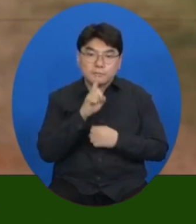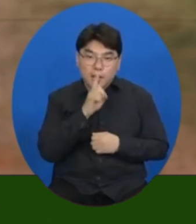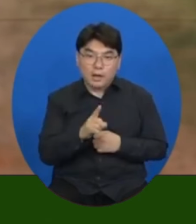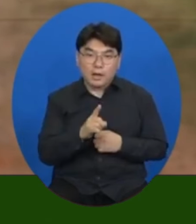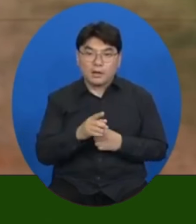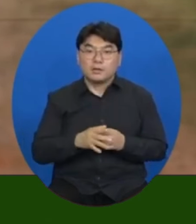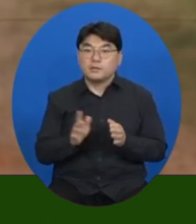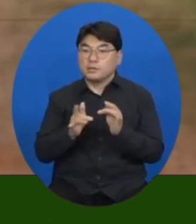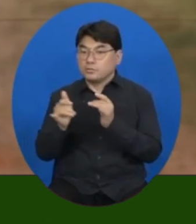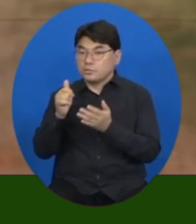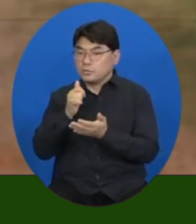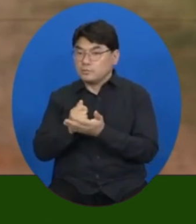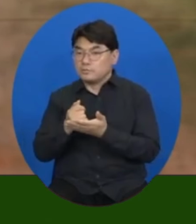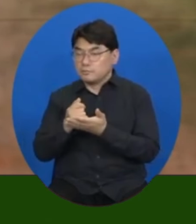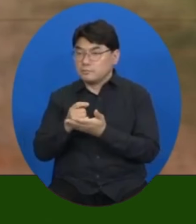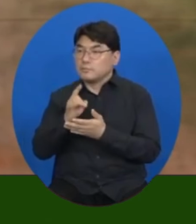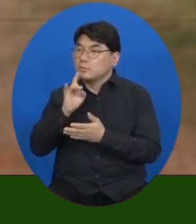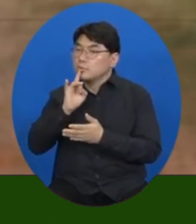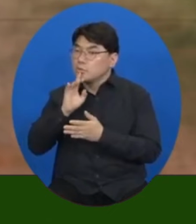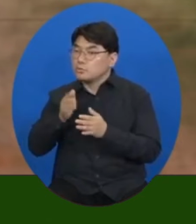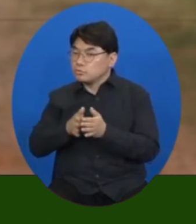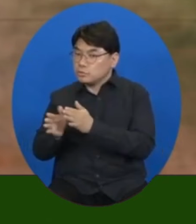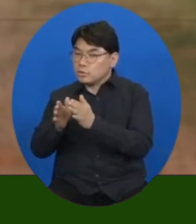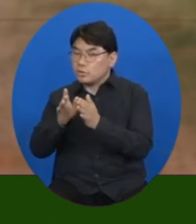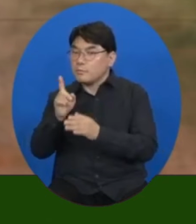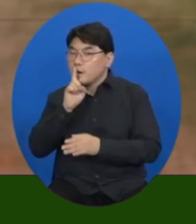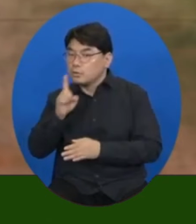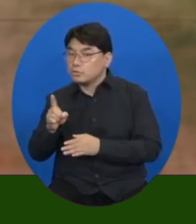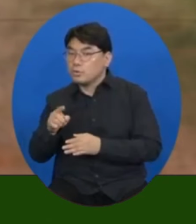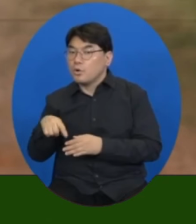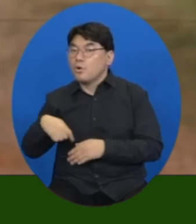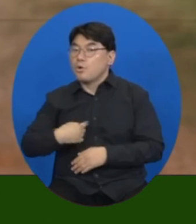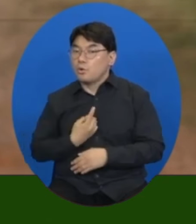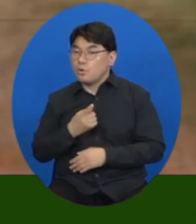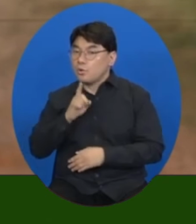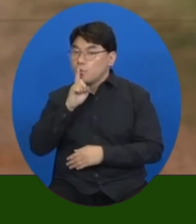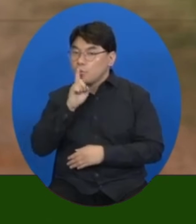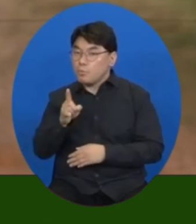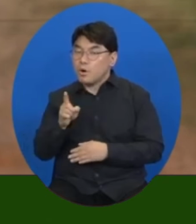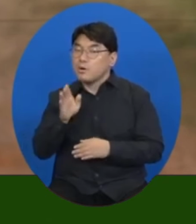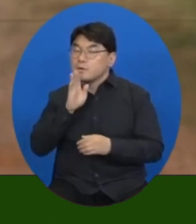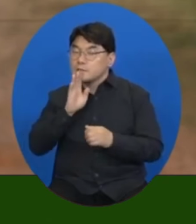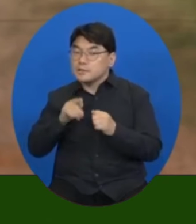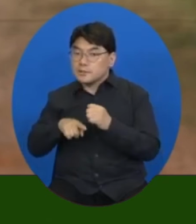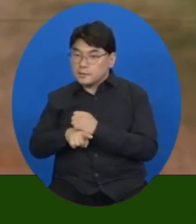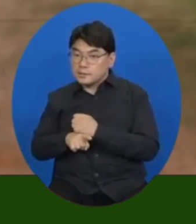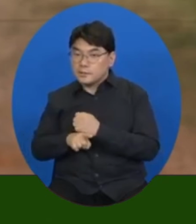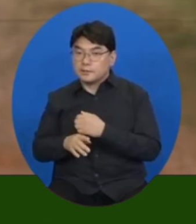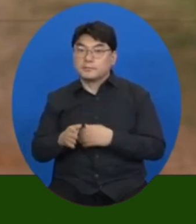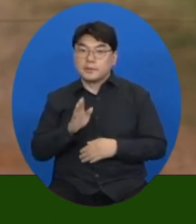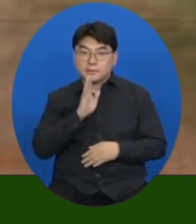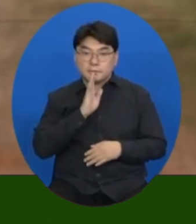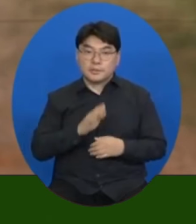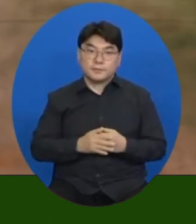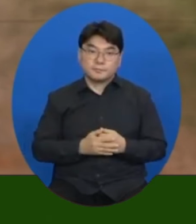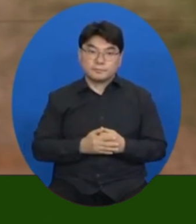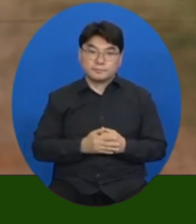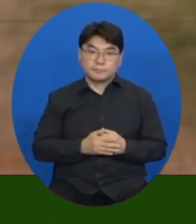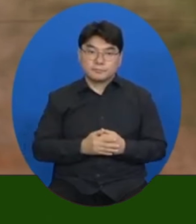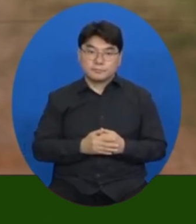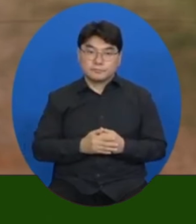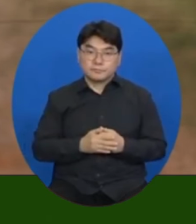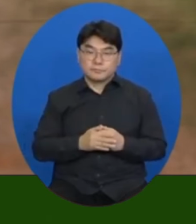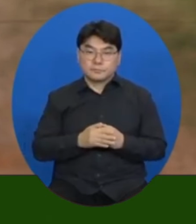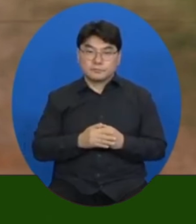것입니다 절대 진 절대 부딪쳤을 때 과연 무엇이 진짜일까 그 근거는 무엇일까라는 모든 종교가